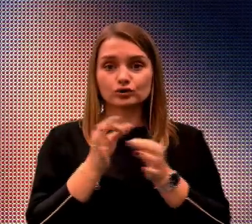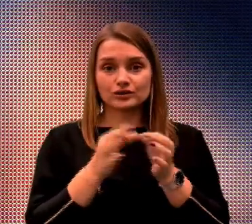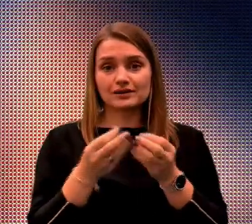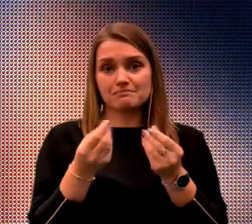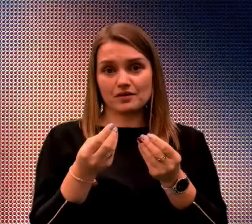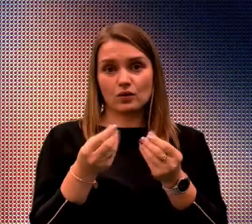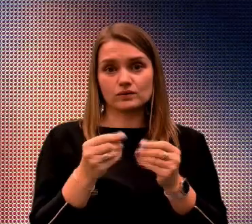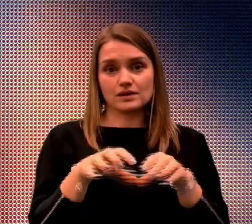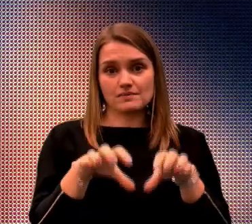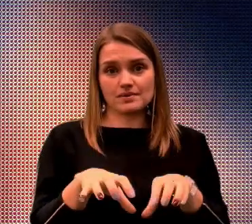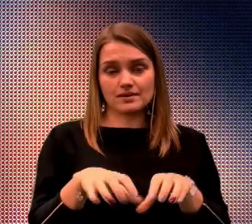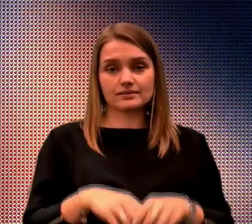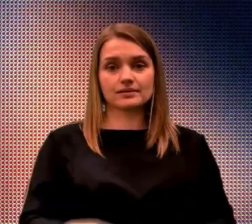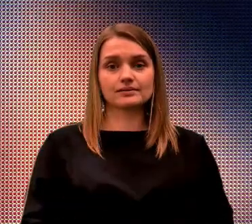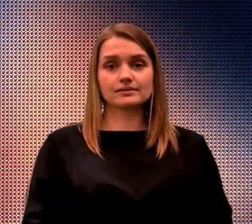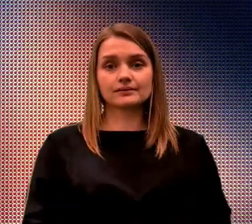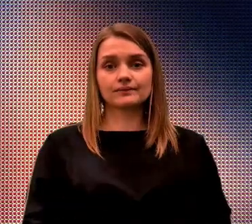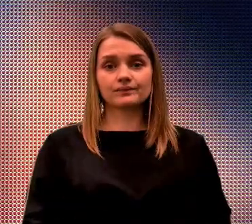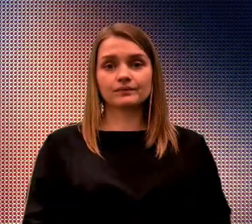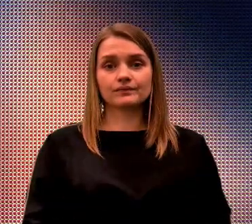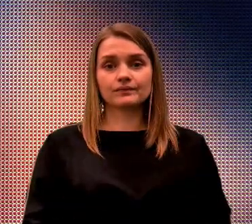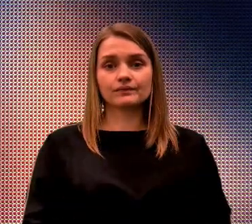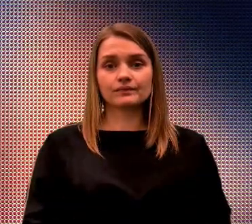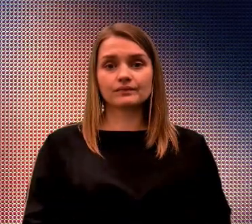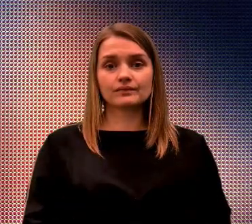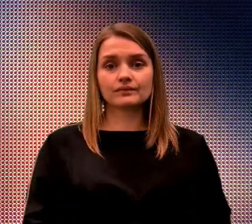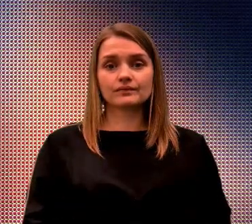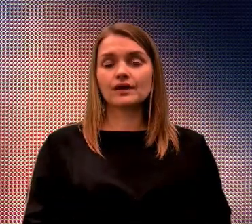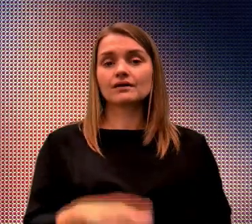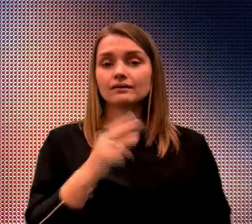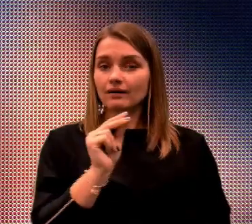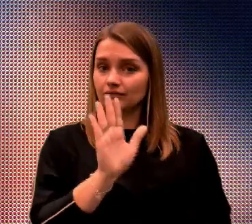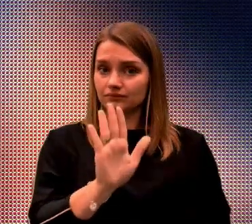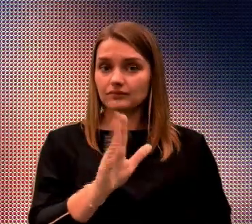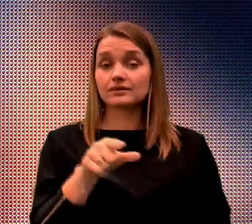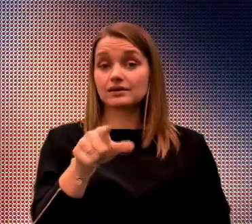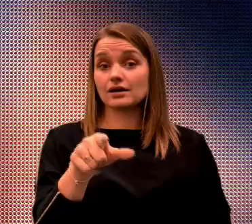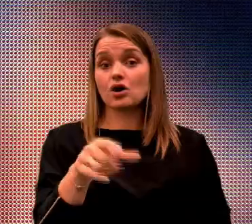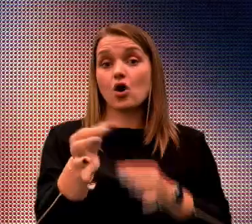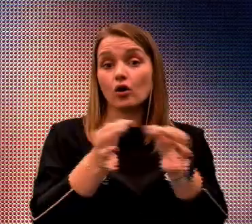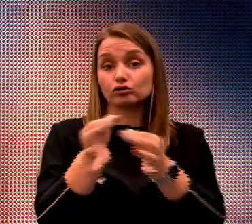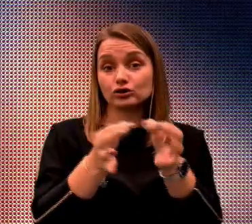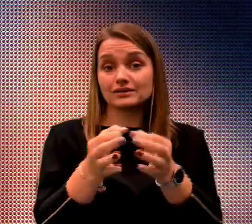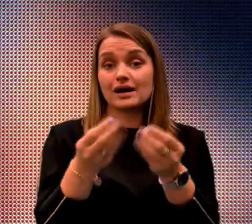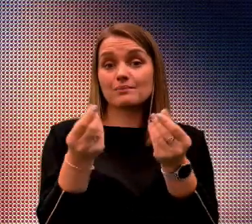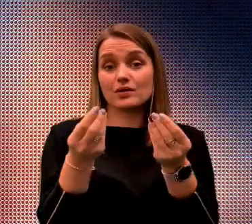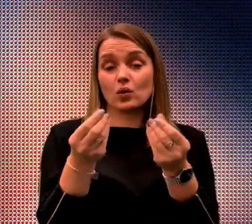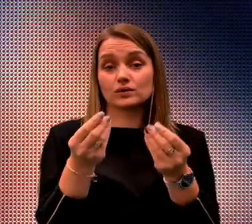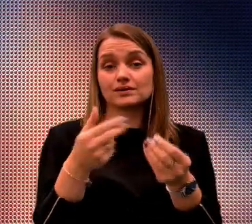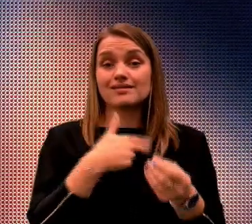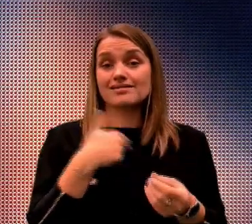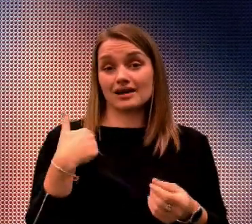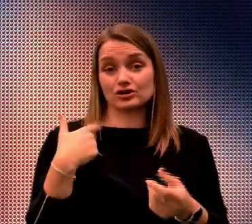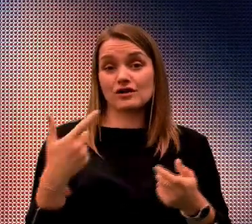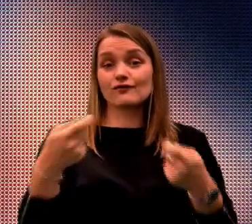prezes. Ja mówię, nie pani prezes. Oszczędza pani pieniądze nasze wspólne firmy. Mogę to